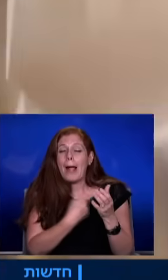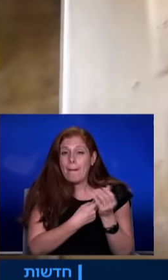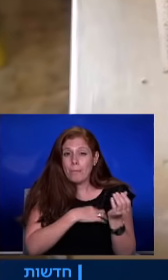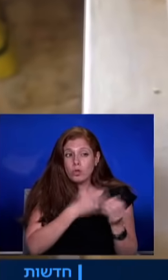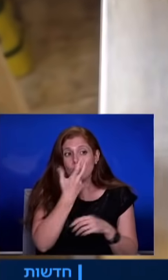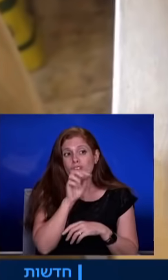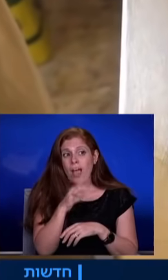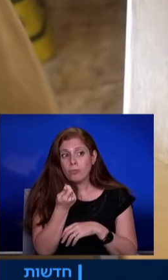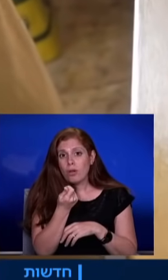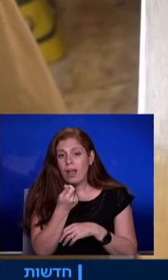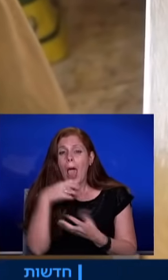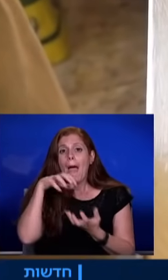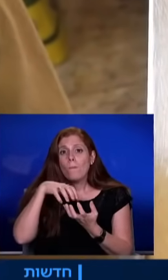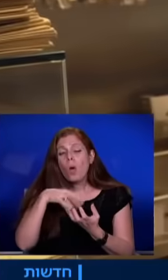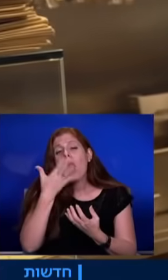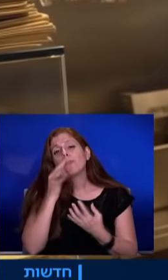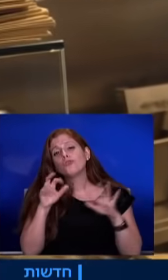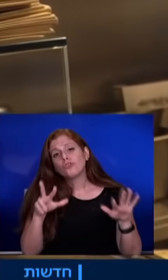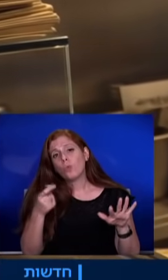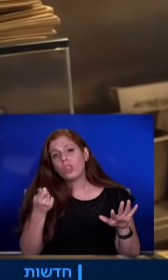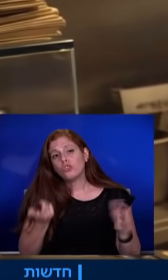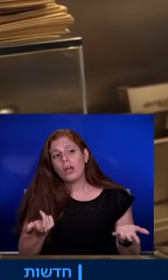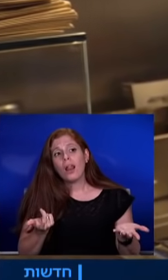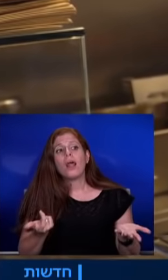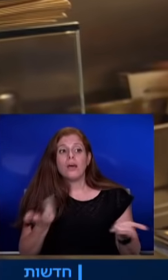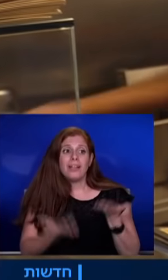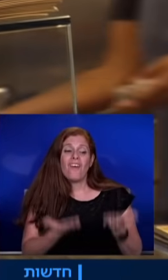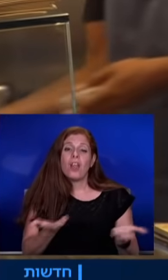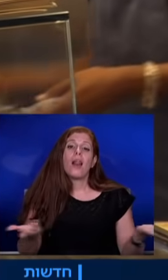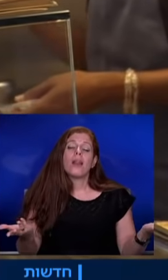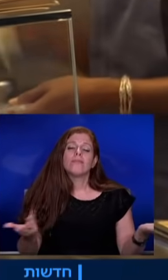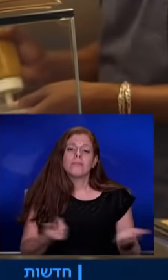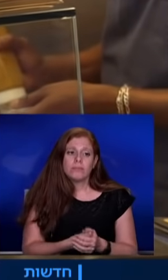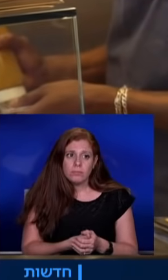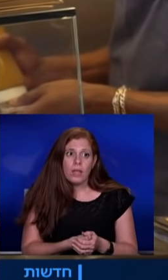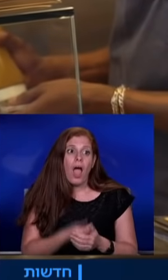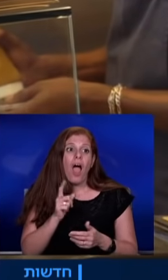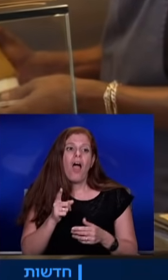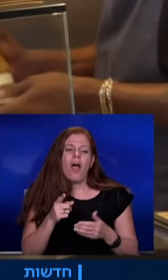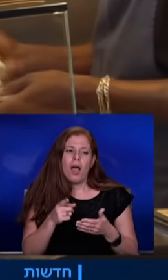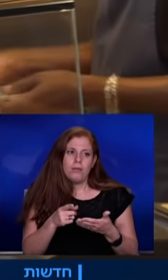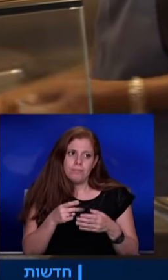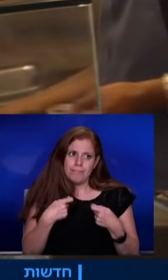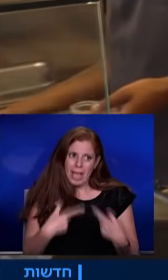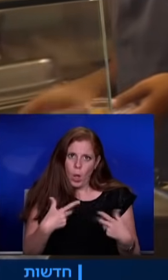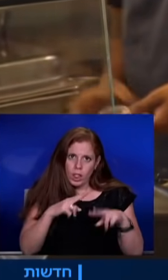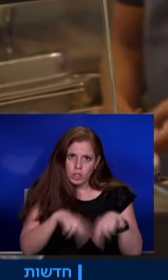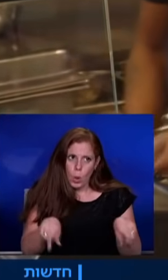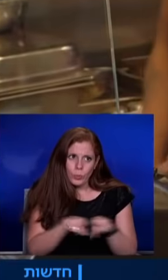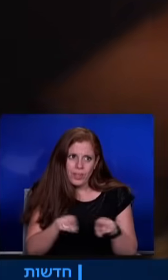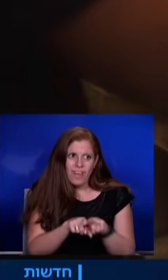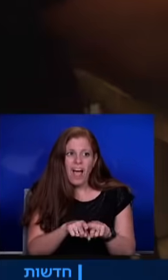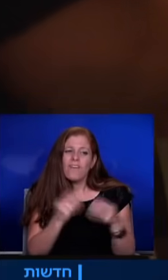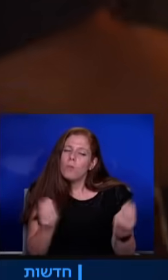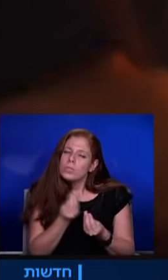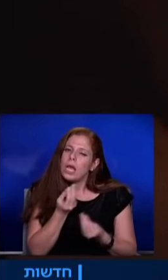שקלים. המבורגר עולה 58 שקלים. אז הנה ההבדל, בסופו של דבר. אז החתך מחירות, הוא נשאר אותו חתך מחירות, אבל על המוצר הוא